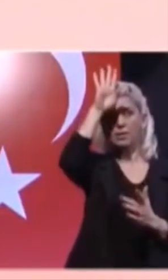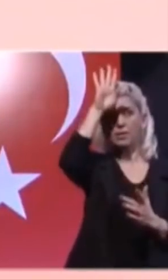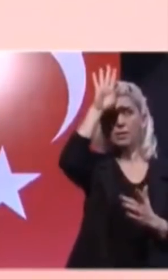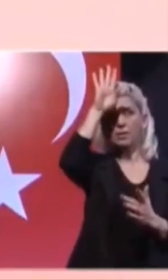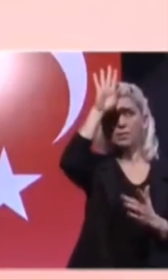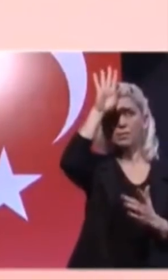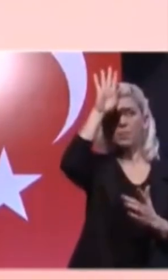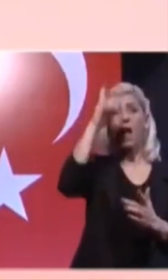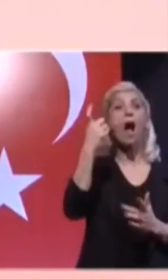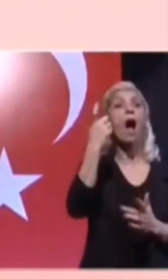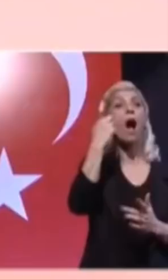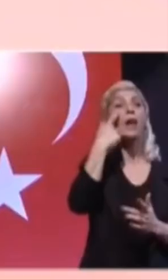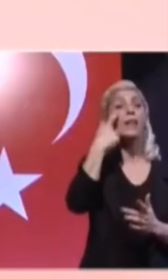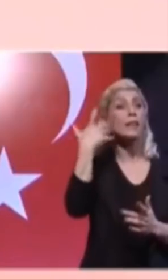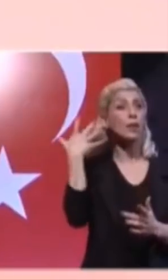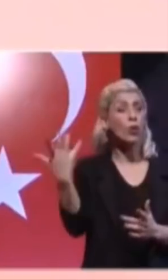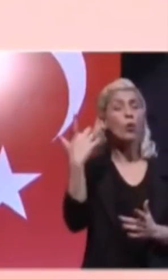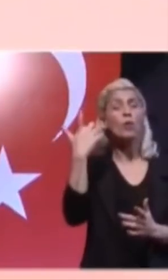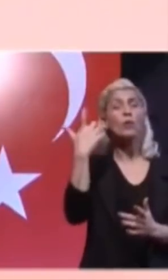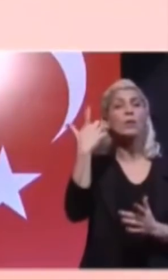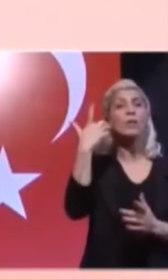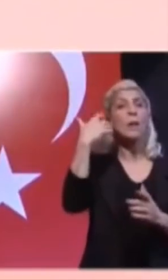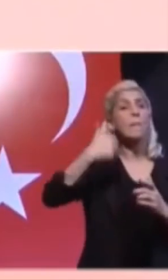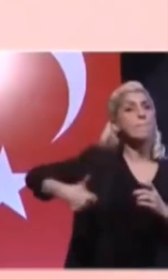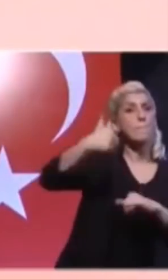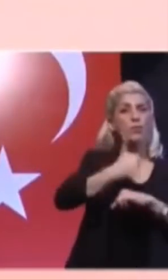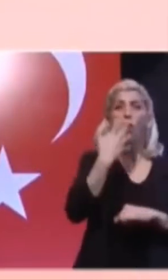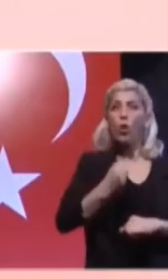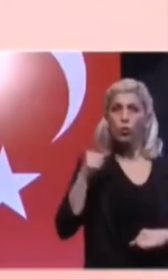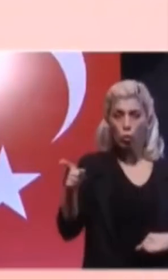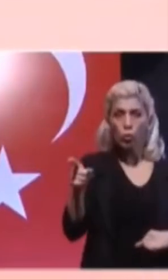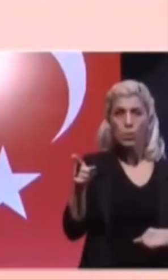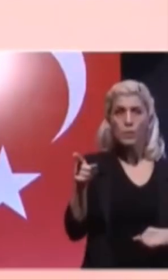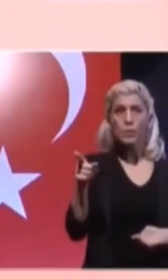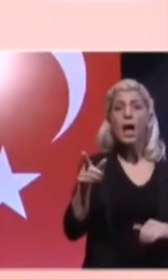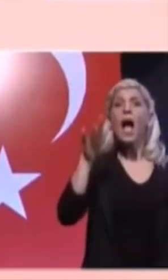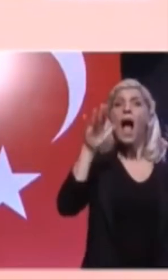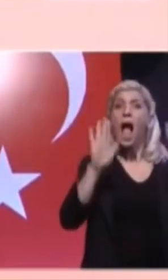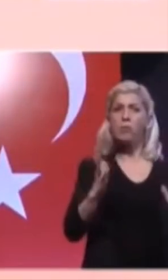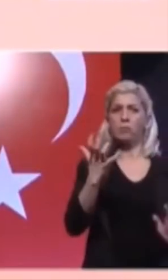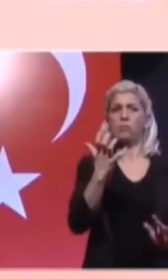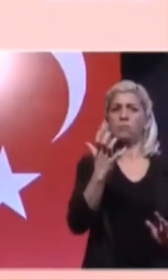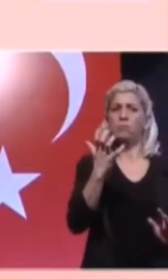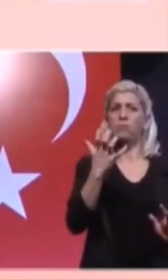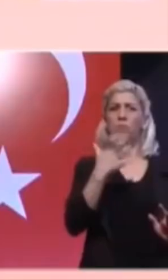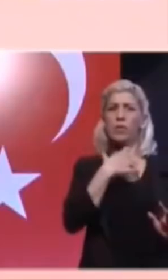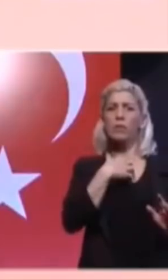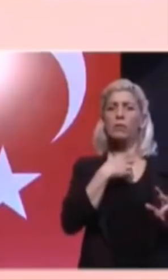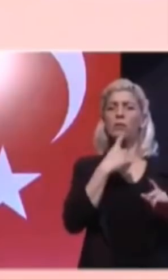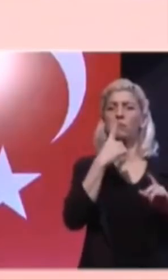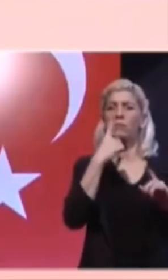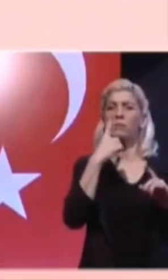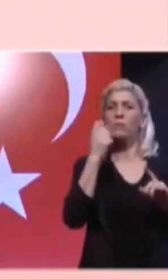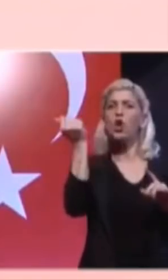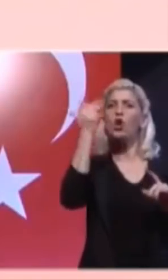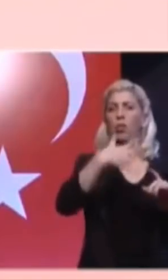da Türkiye Büyük Millet Meclisi'nde Türkiye'nin kaderini eline almıştır. Hem